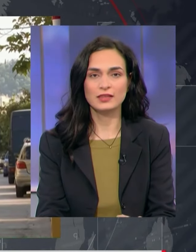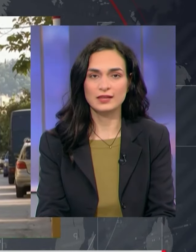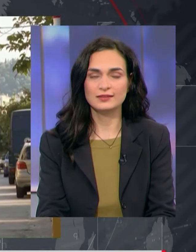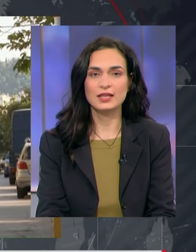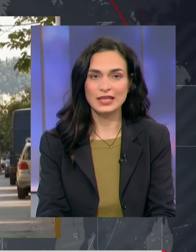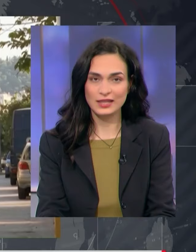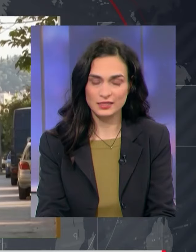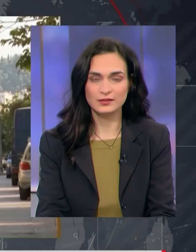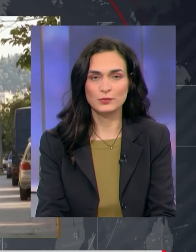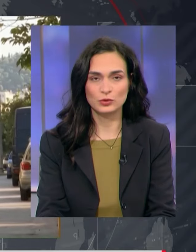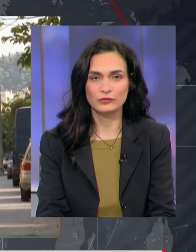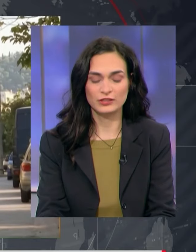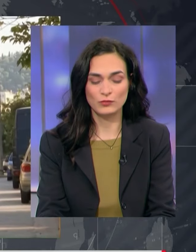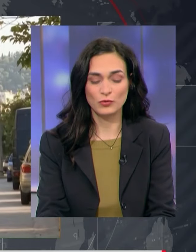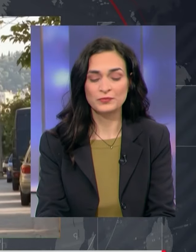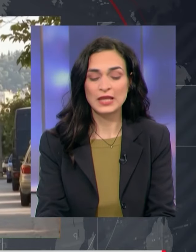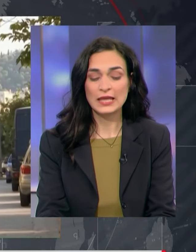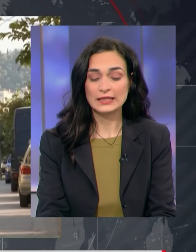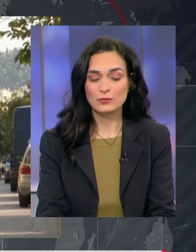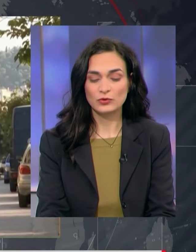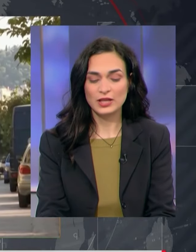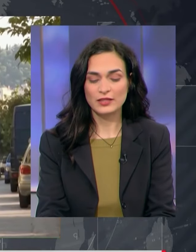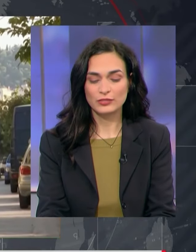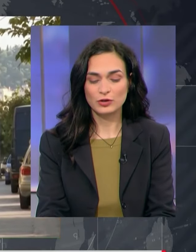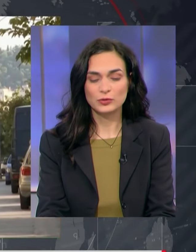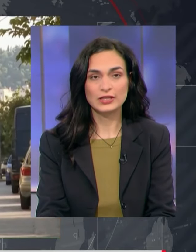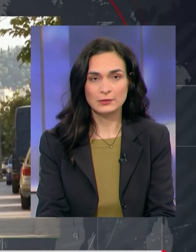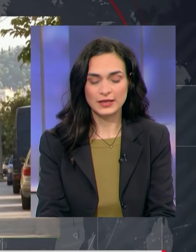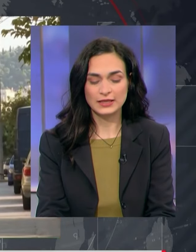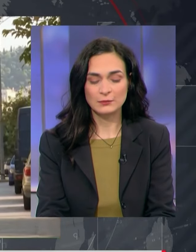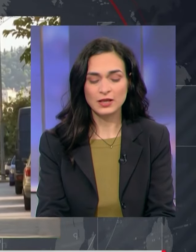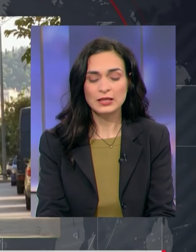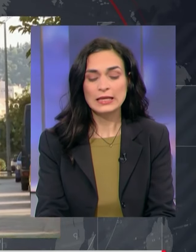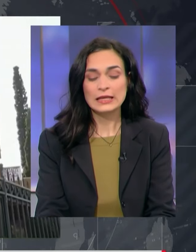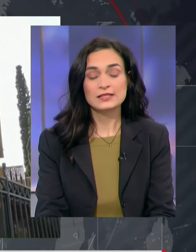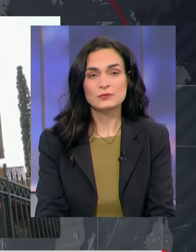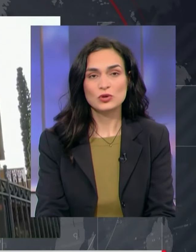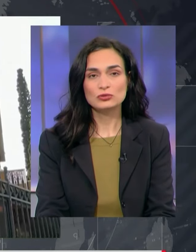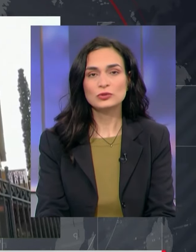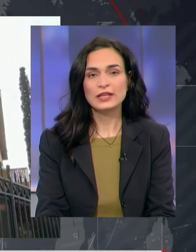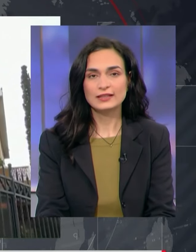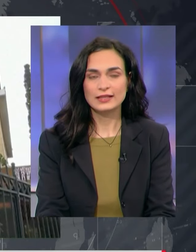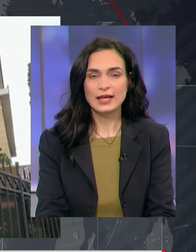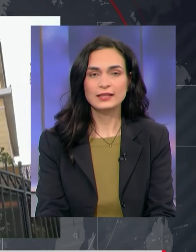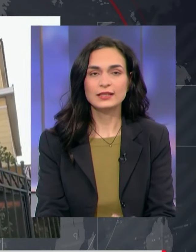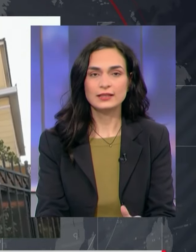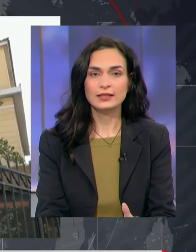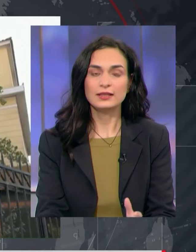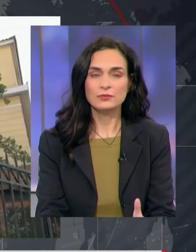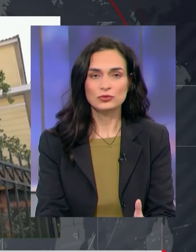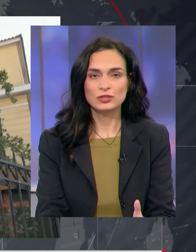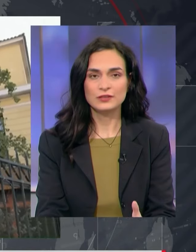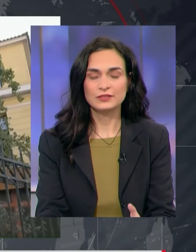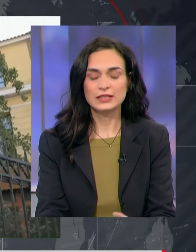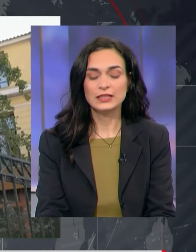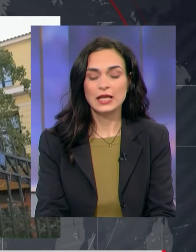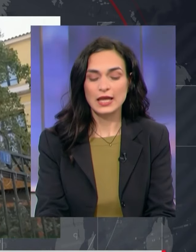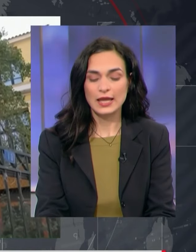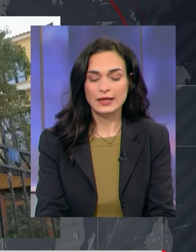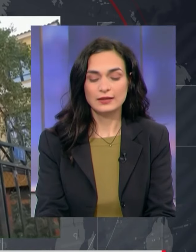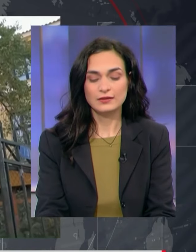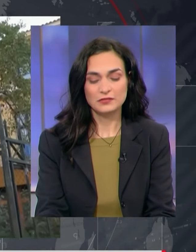έχει καταδικαστεί ήδη σε πρώτο βαθμό για εμπορία ανθρώπων κατ' επάγγελμα. Να σημειώσουμε ότι αρχικά είχε